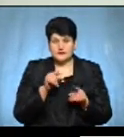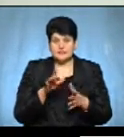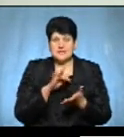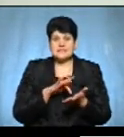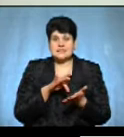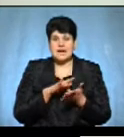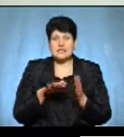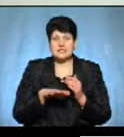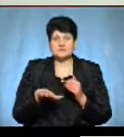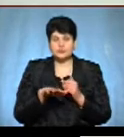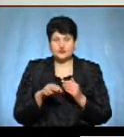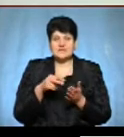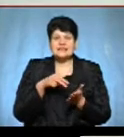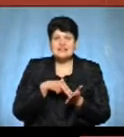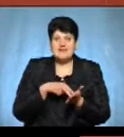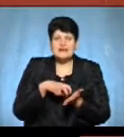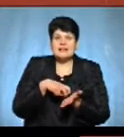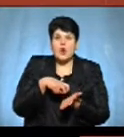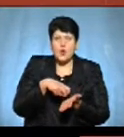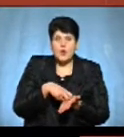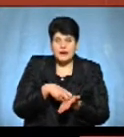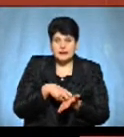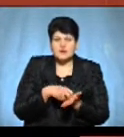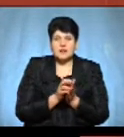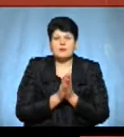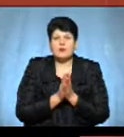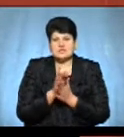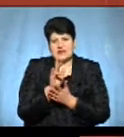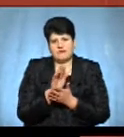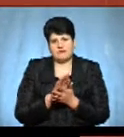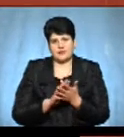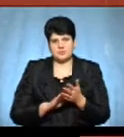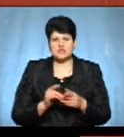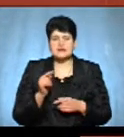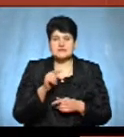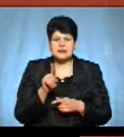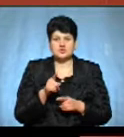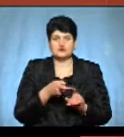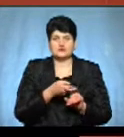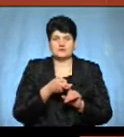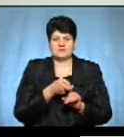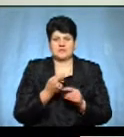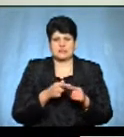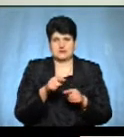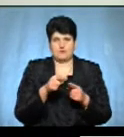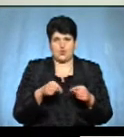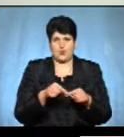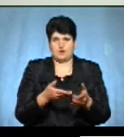на центральних площах ставали на коліна, ставали і просили вибачення, що тільки за те, що вони відносяться до цього